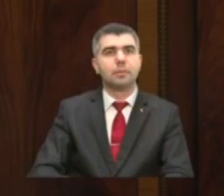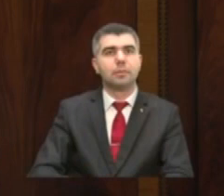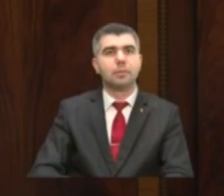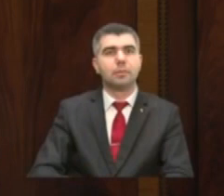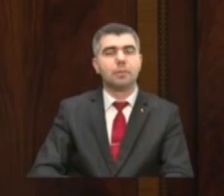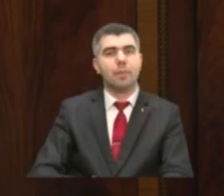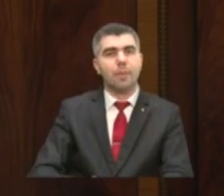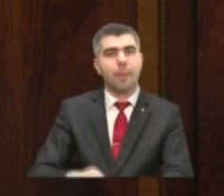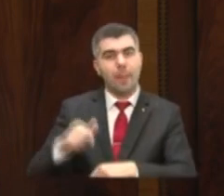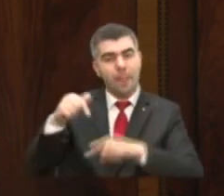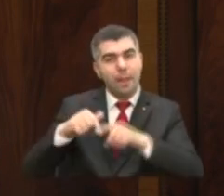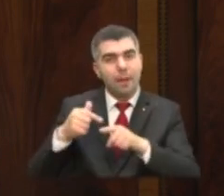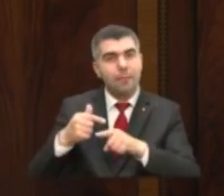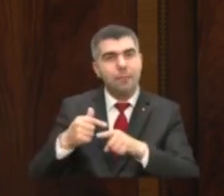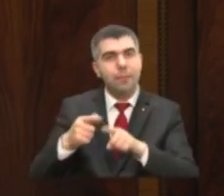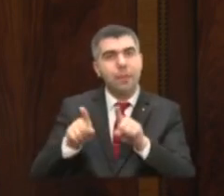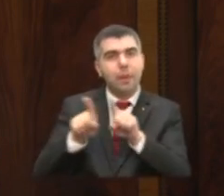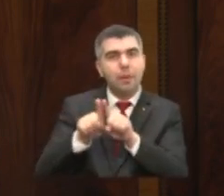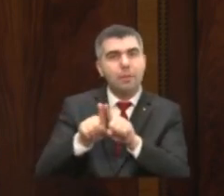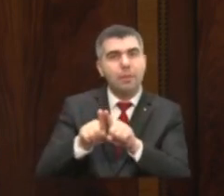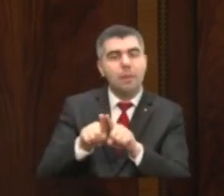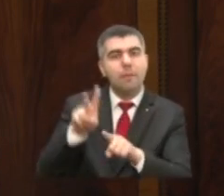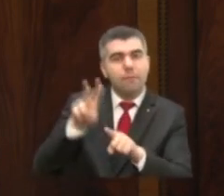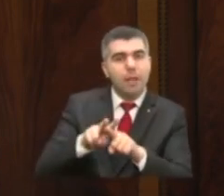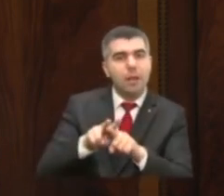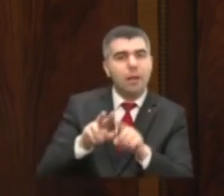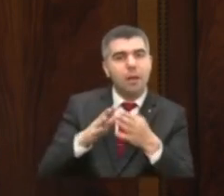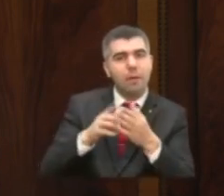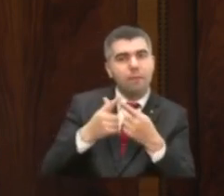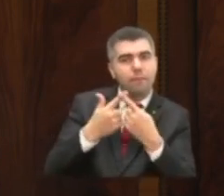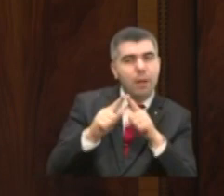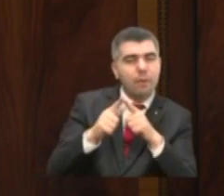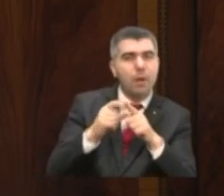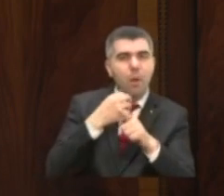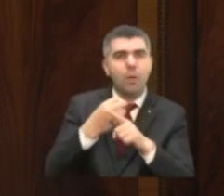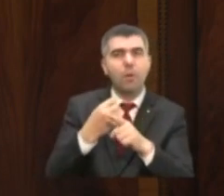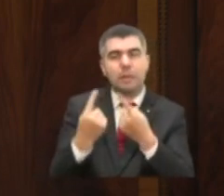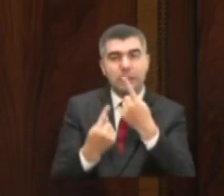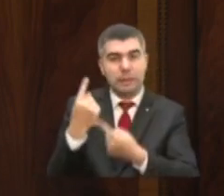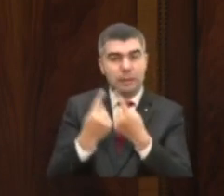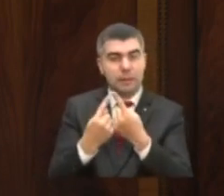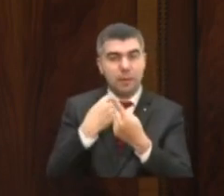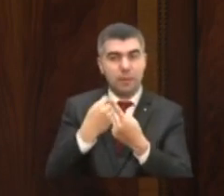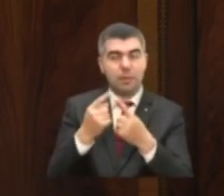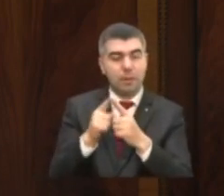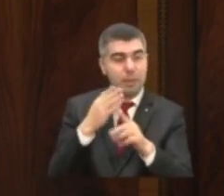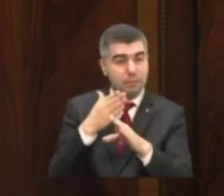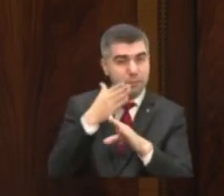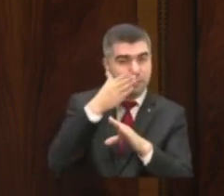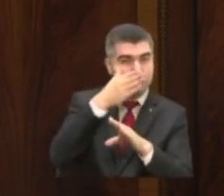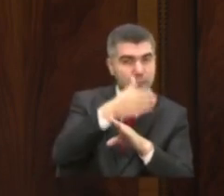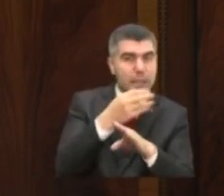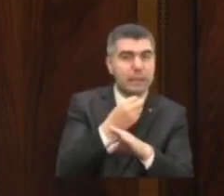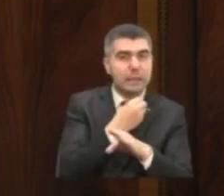بأن هناك خصص كبير في الموارد البشرية، وبأن الولوج للخدمات الصحية